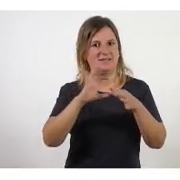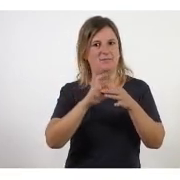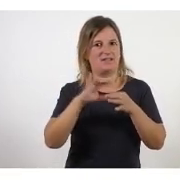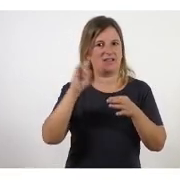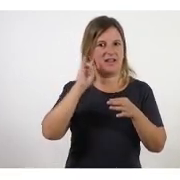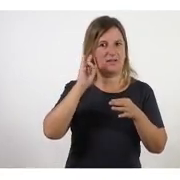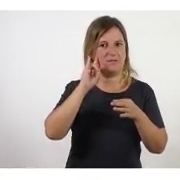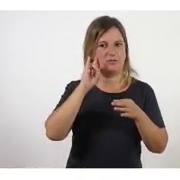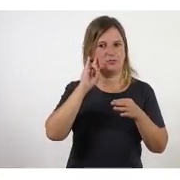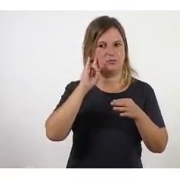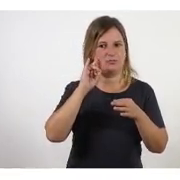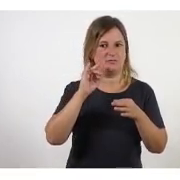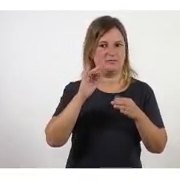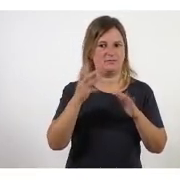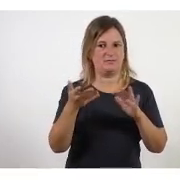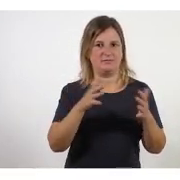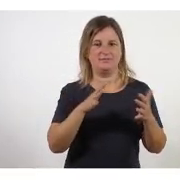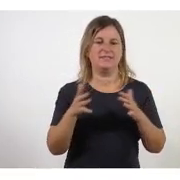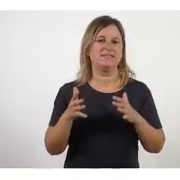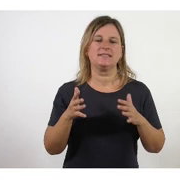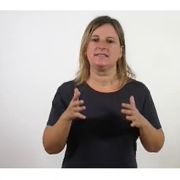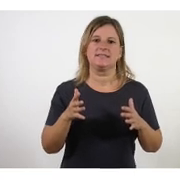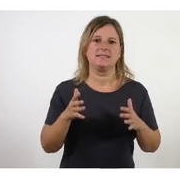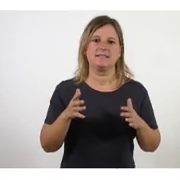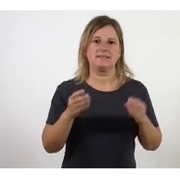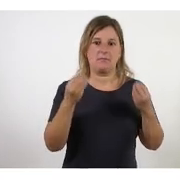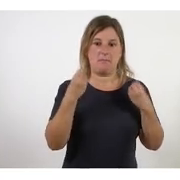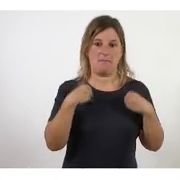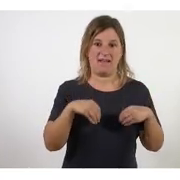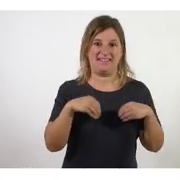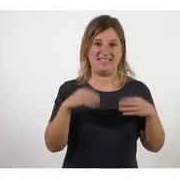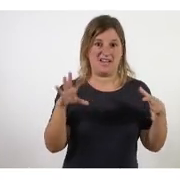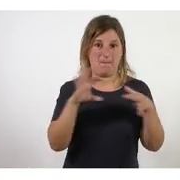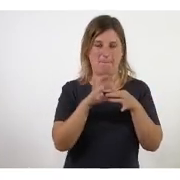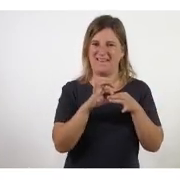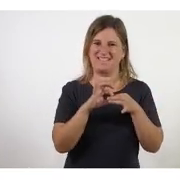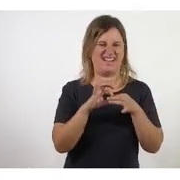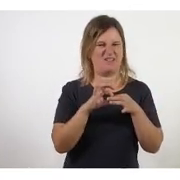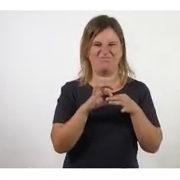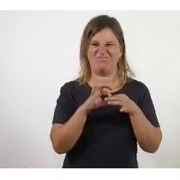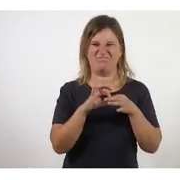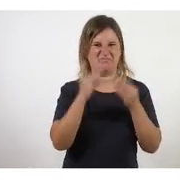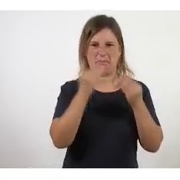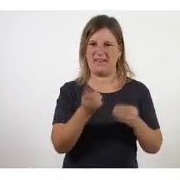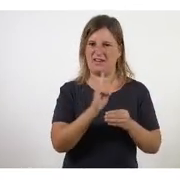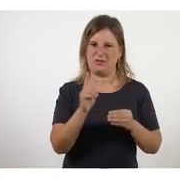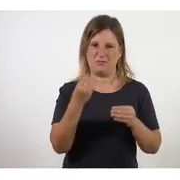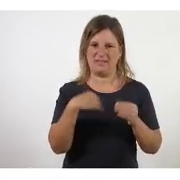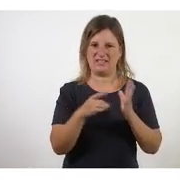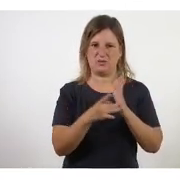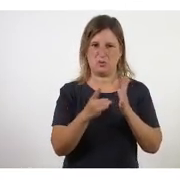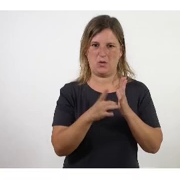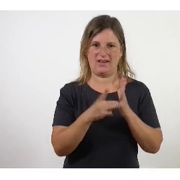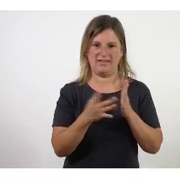de la veu en off, suposo, que anaves per aquí. Aquest mixing, no? Aquesta mescla, no està gaire ben resolta. El que hauràs de fer és,